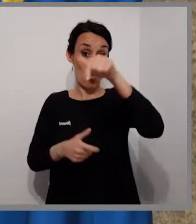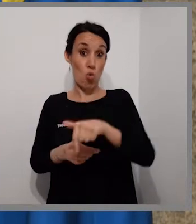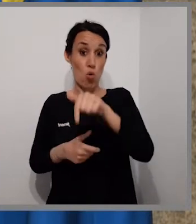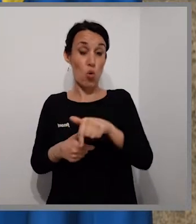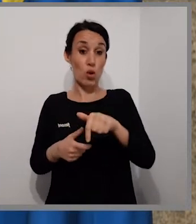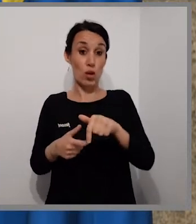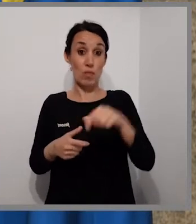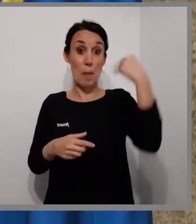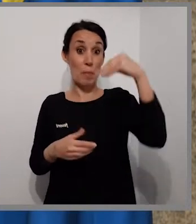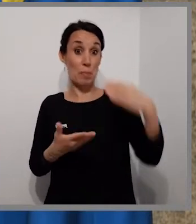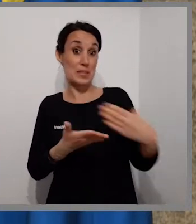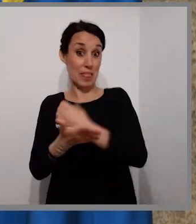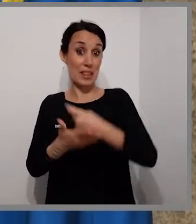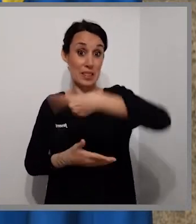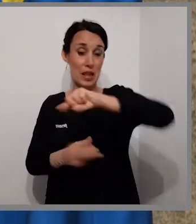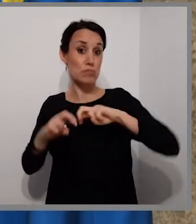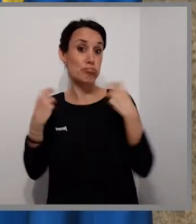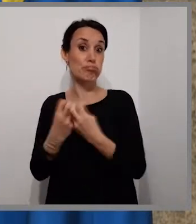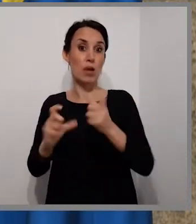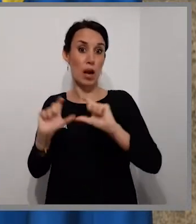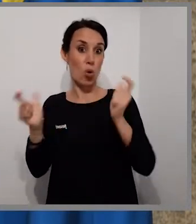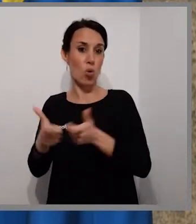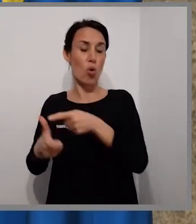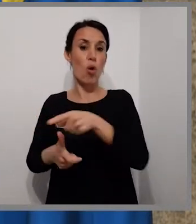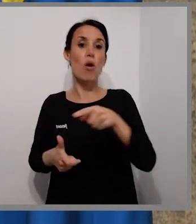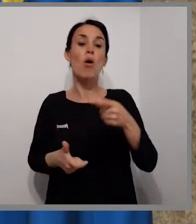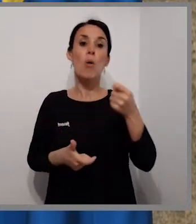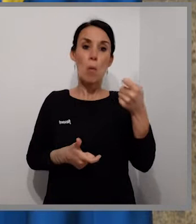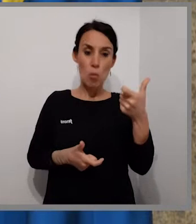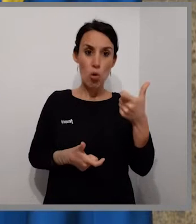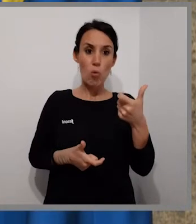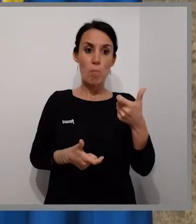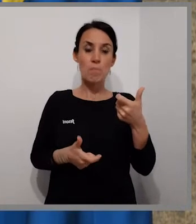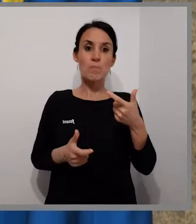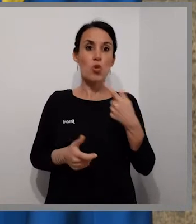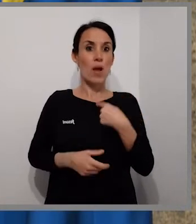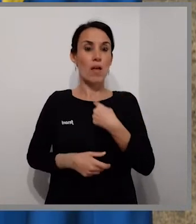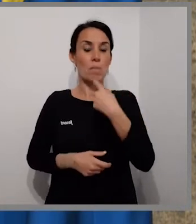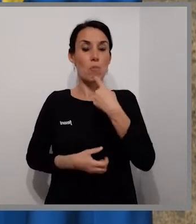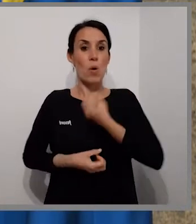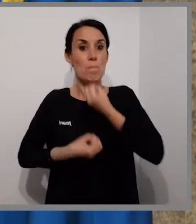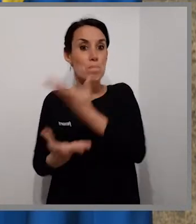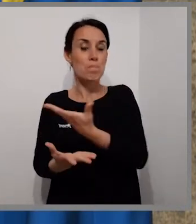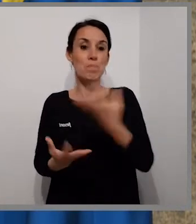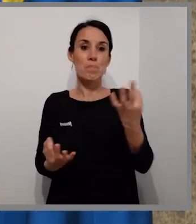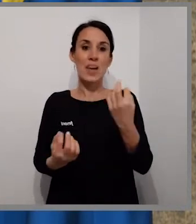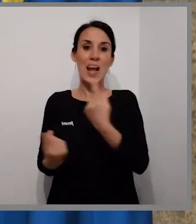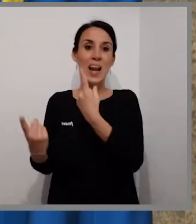presidentes, la conferència de presidents i presidentes, he destacat la